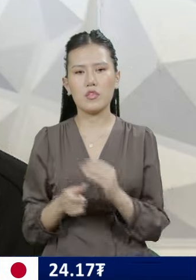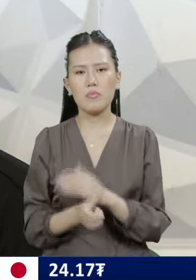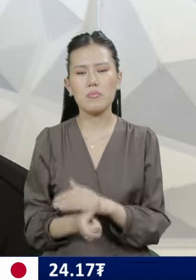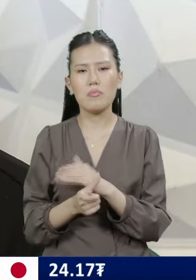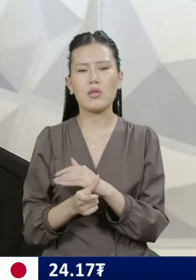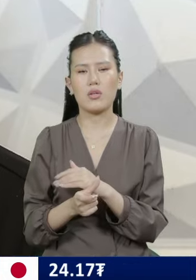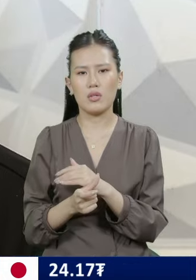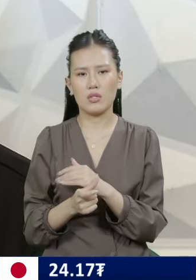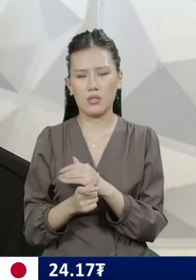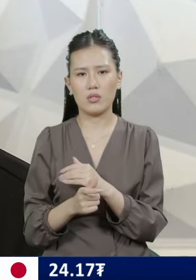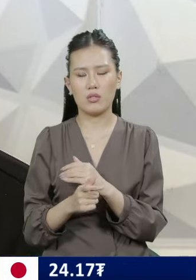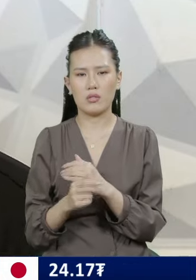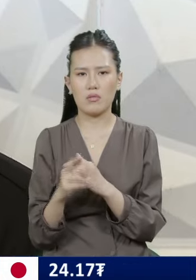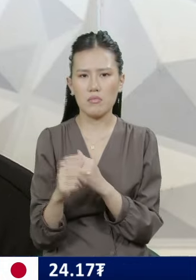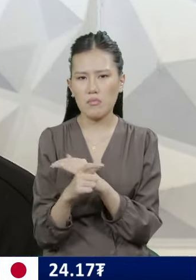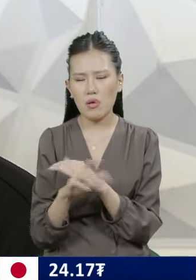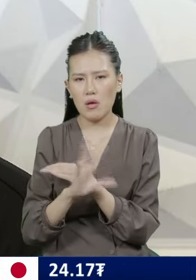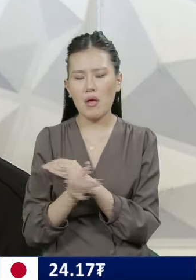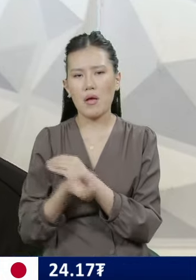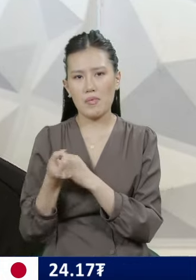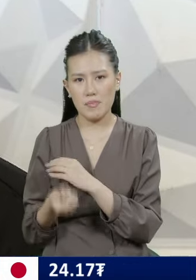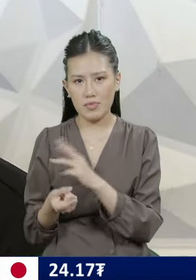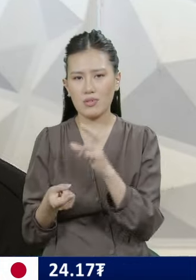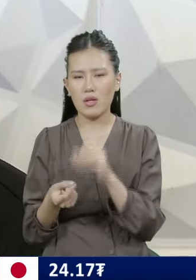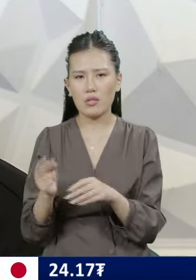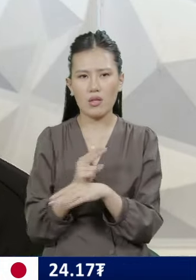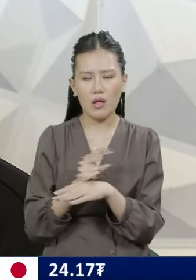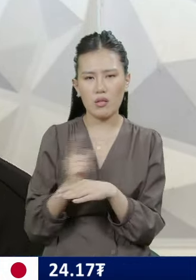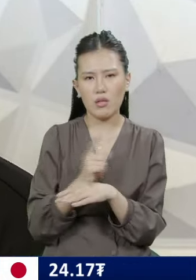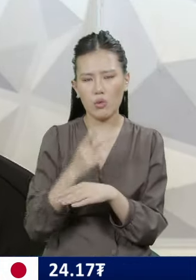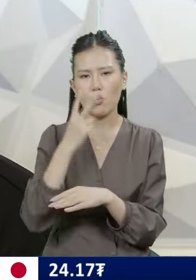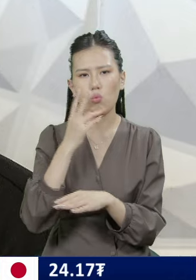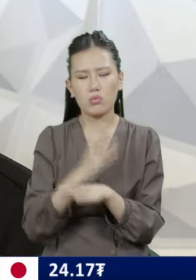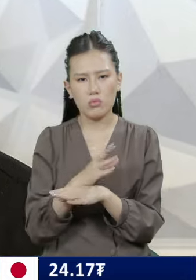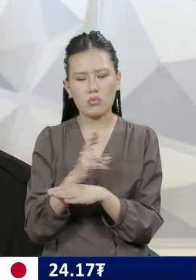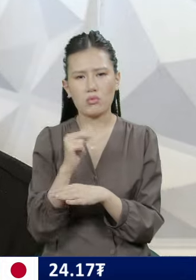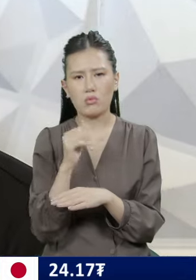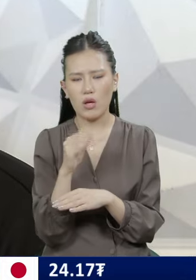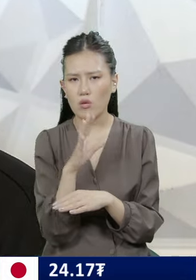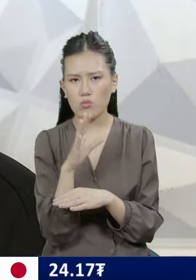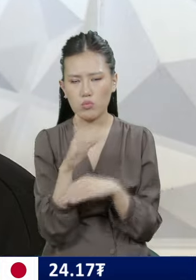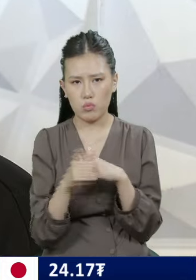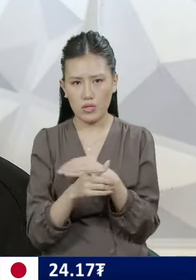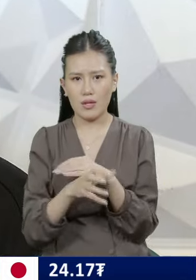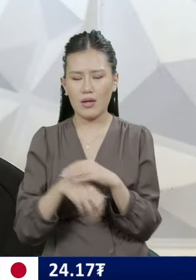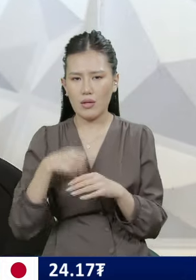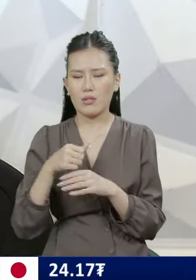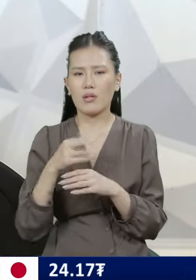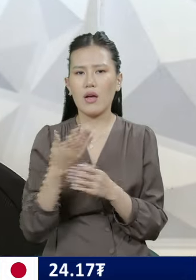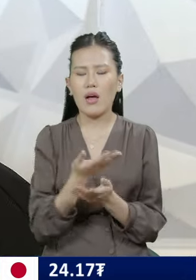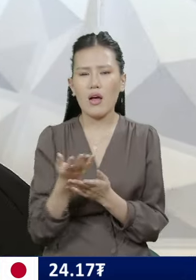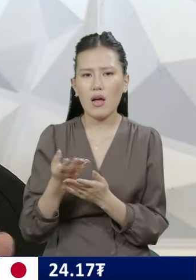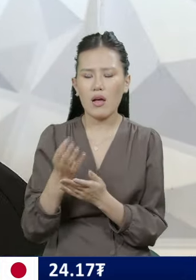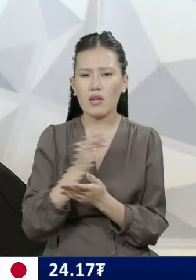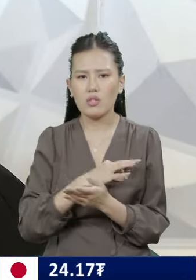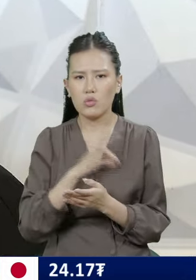бол бид нар бол академикийн мэрэгжил бол өөрөөсөө шингээсэн хэрхэн яаж ашиглах вэ, яаж ямар нөхцөлд энийг хэрэглэх вэ гэдэг жишээл